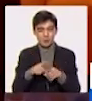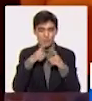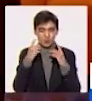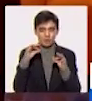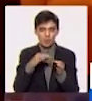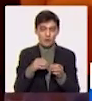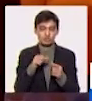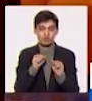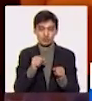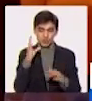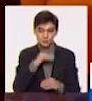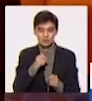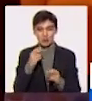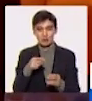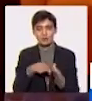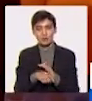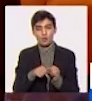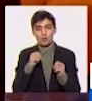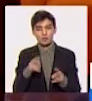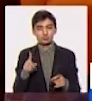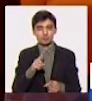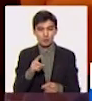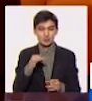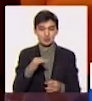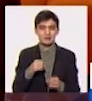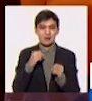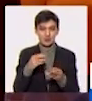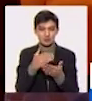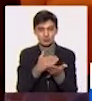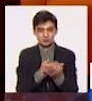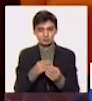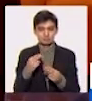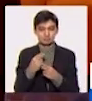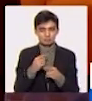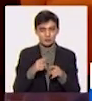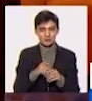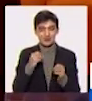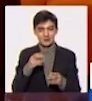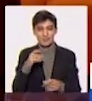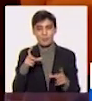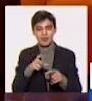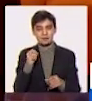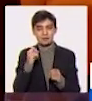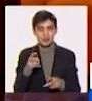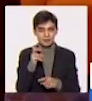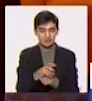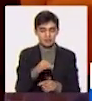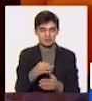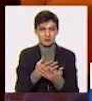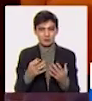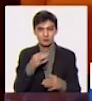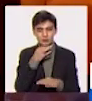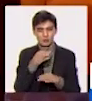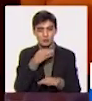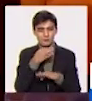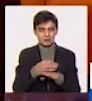вирустан қорғай ала ма? Қайсы қауіпсіз? Одан өзге де сақтық шараларын қалай жасаймыз? Дүкенге қалай барамыз? Сауал көп, жауабын